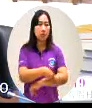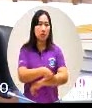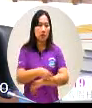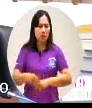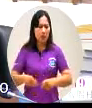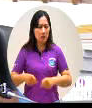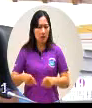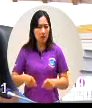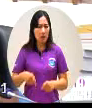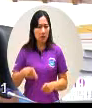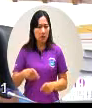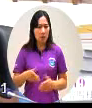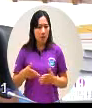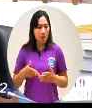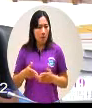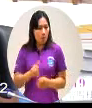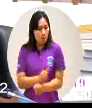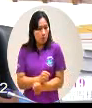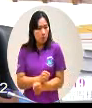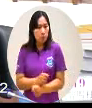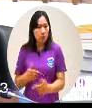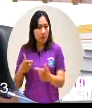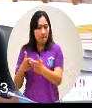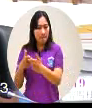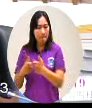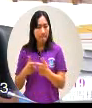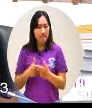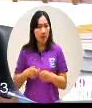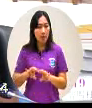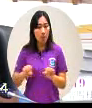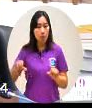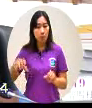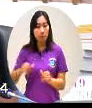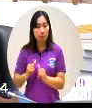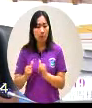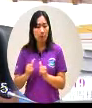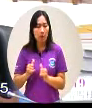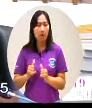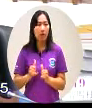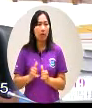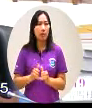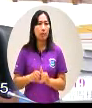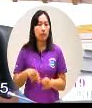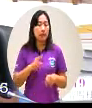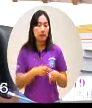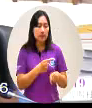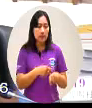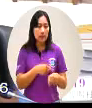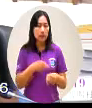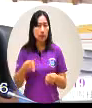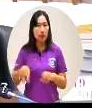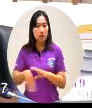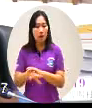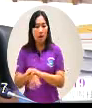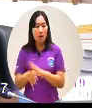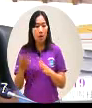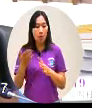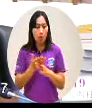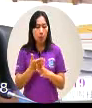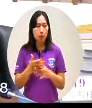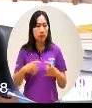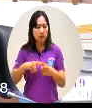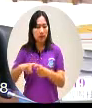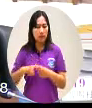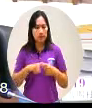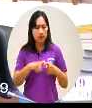该更加注意啦，配合地方的这个生活习性吼，配合地方的这个绿带空间的空间的结合，会当进一步吼，来